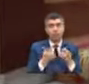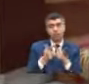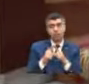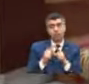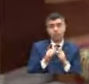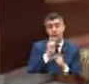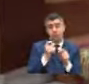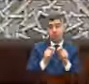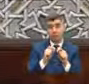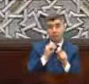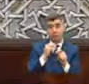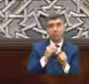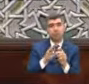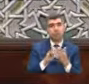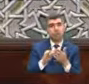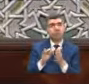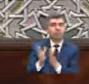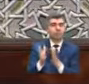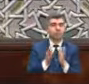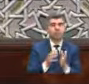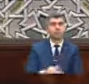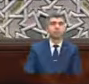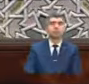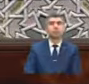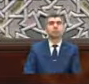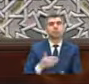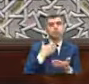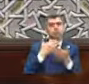مهندسين. اذا شكرا لكم السيد الوزير.